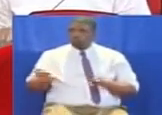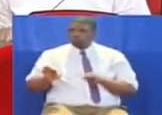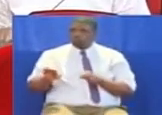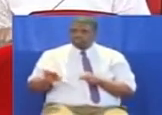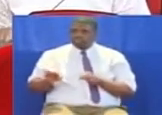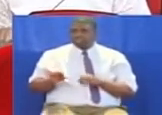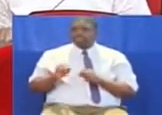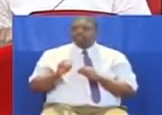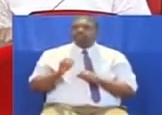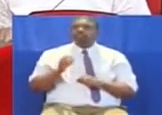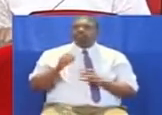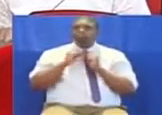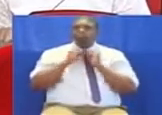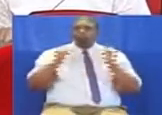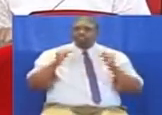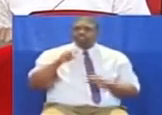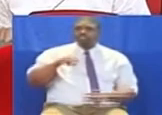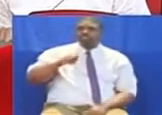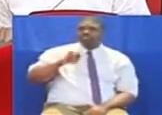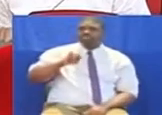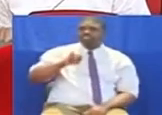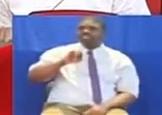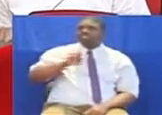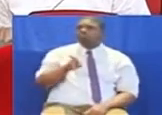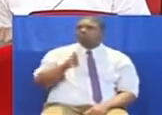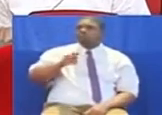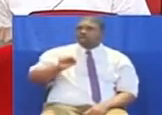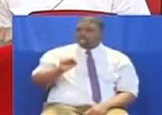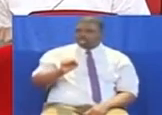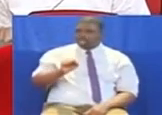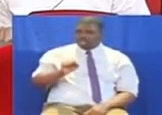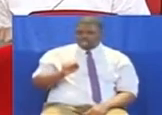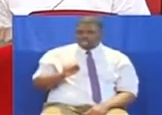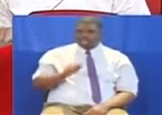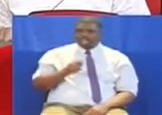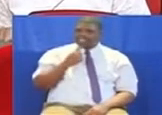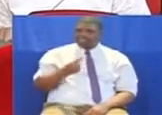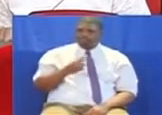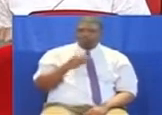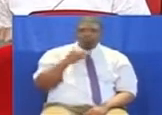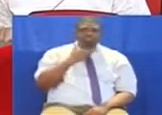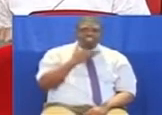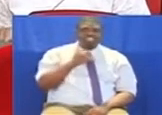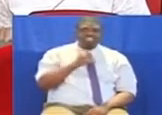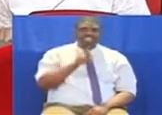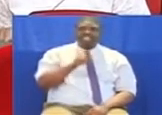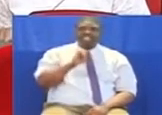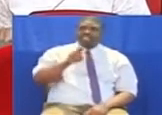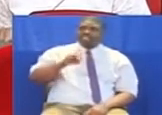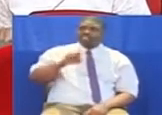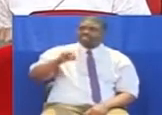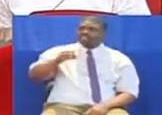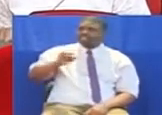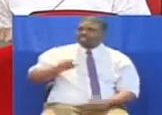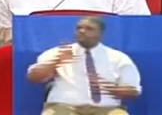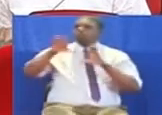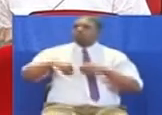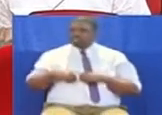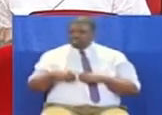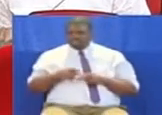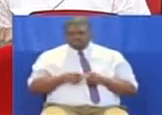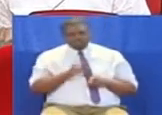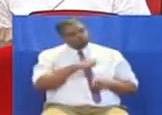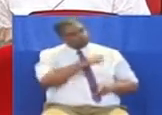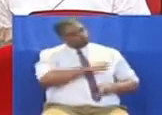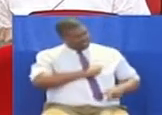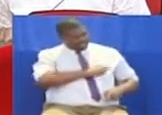alisema yale ya kumsingizia Kinana atakiri, ndio imekuwa tabia yetu muda mwingi. Uongo. Hata hii